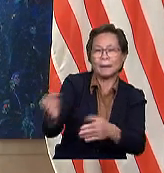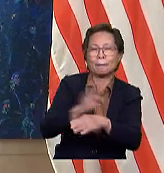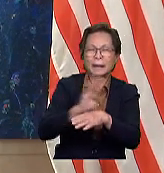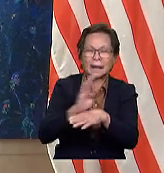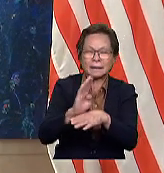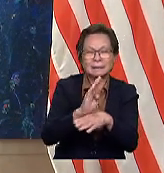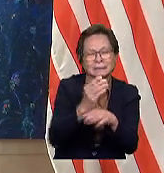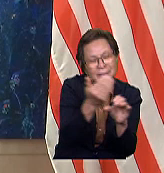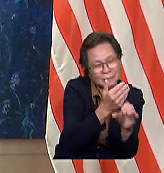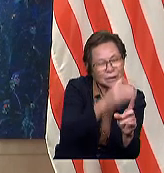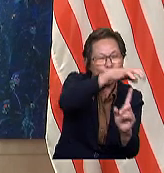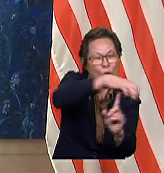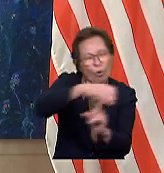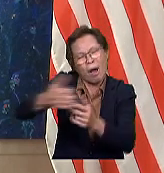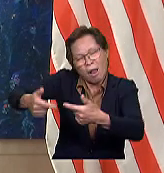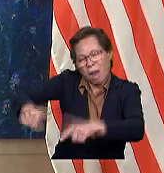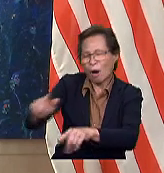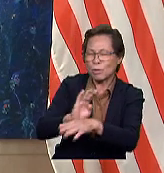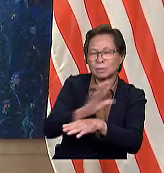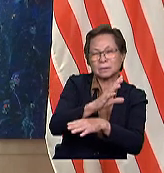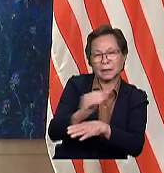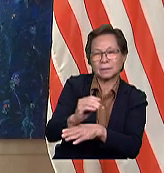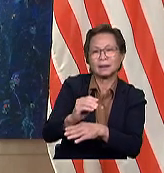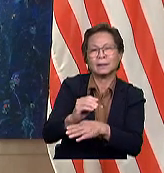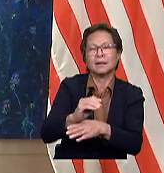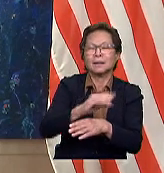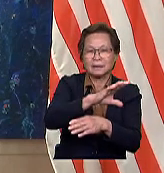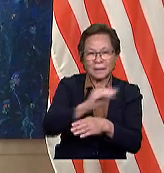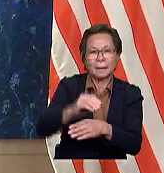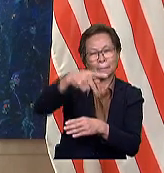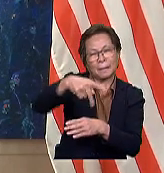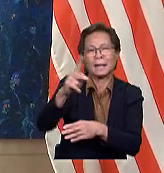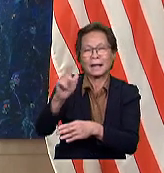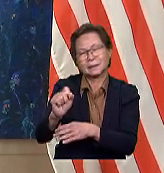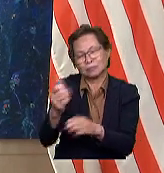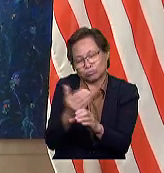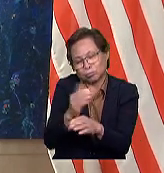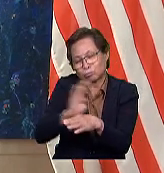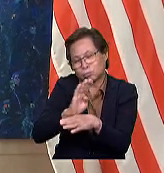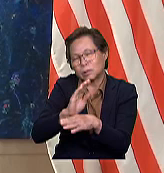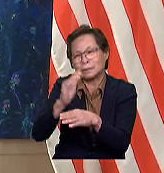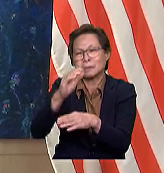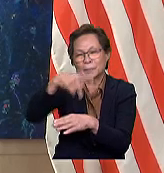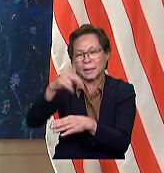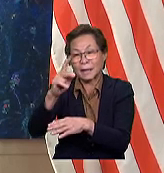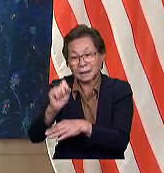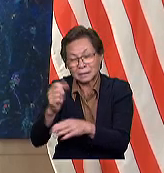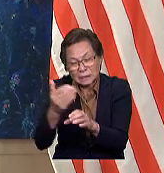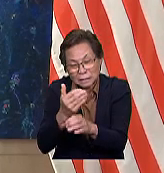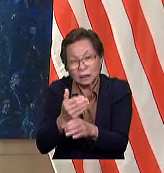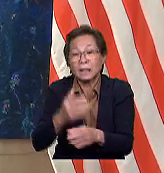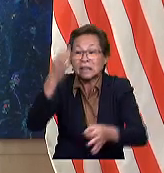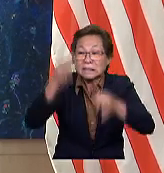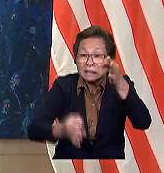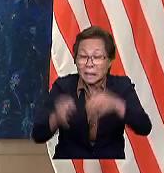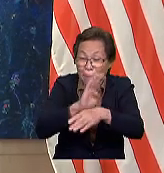kecil penjajah jalanan dan termasuklah perusahaan mikro Hai kulit usir nya para penjaga